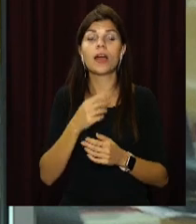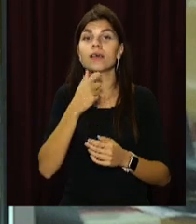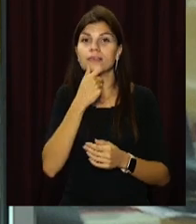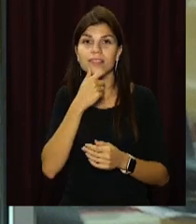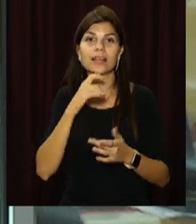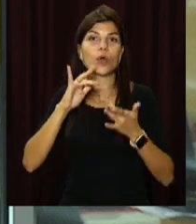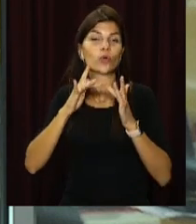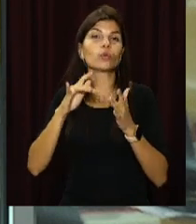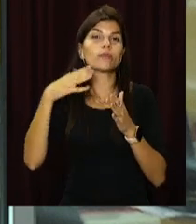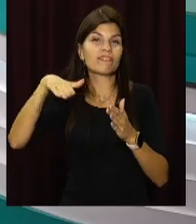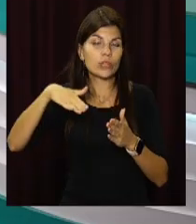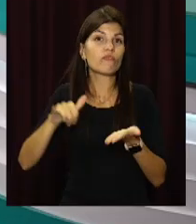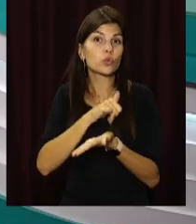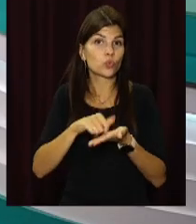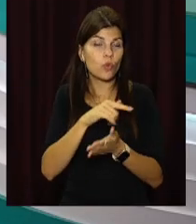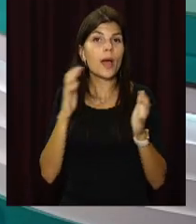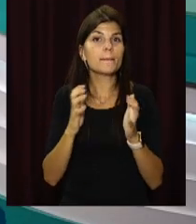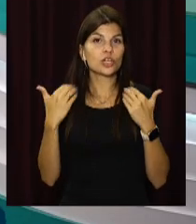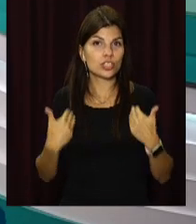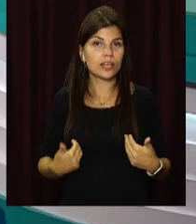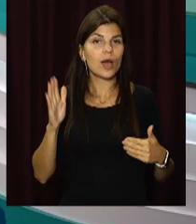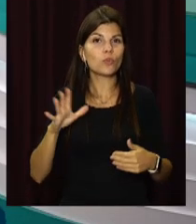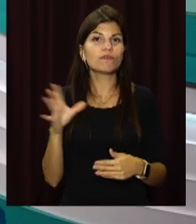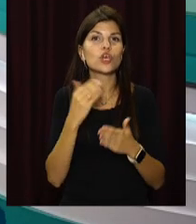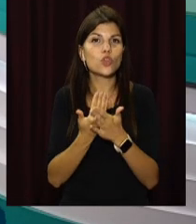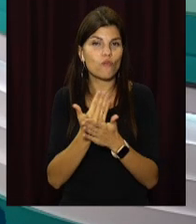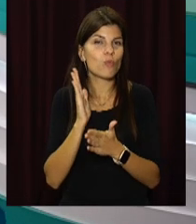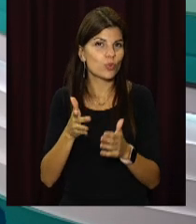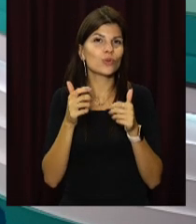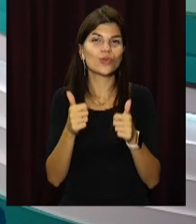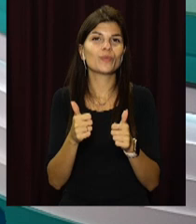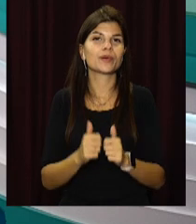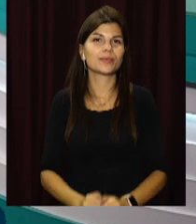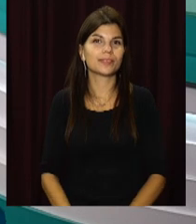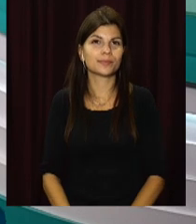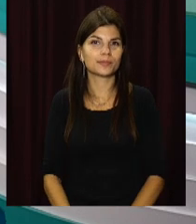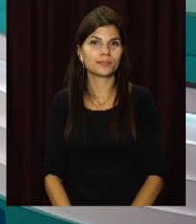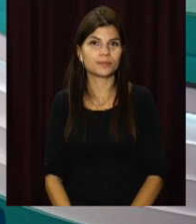переглядайте на нашому YouTube-каналі. Бережіть себе і нехай всі новини будуть добрими.